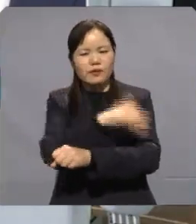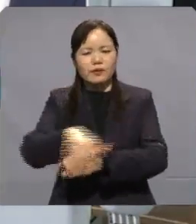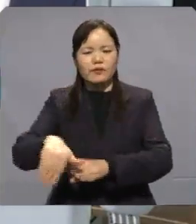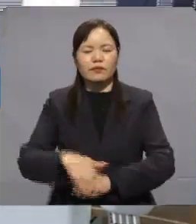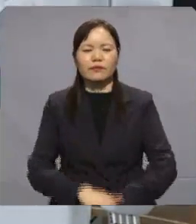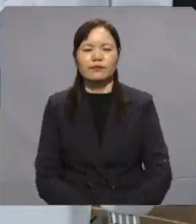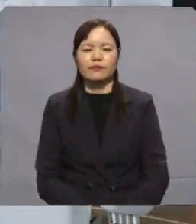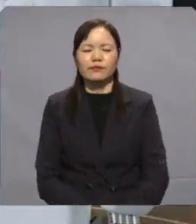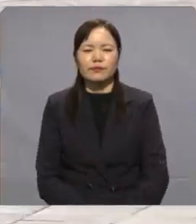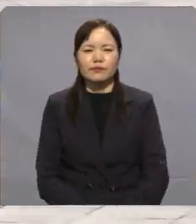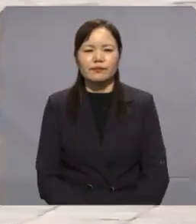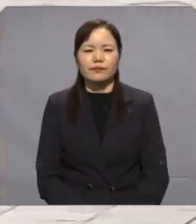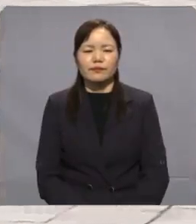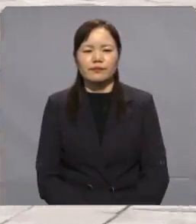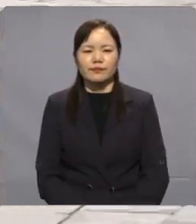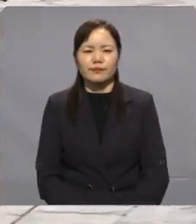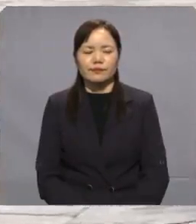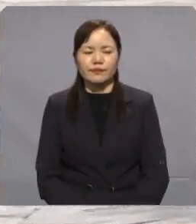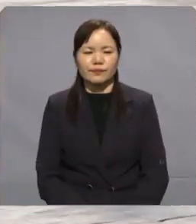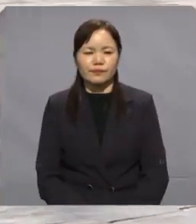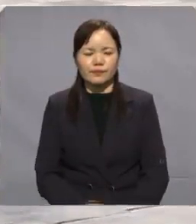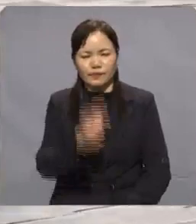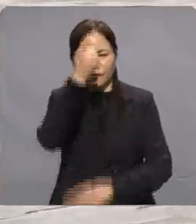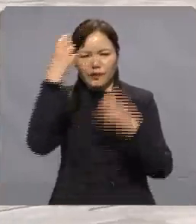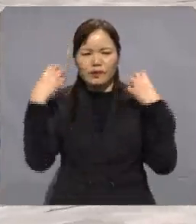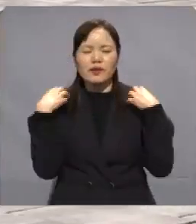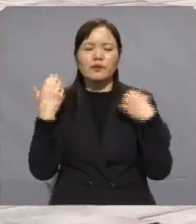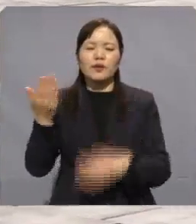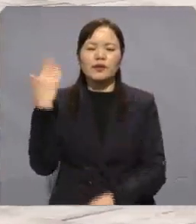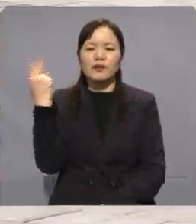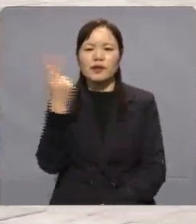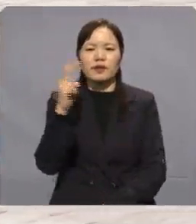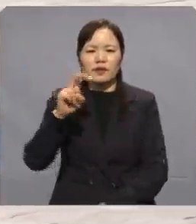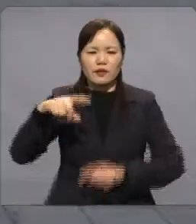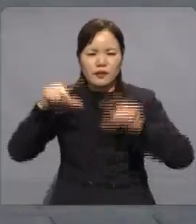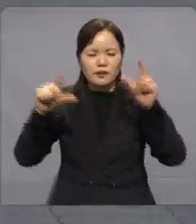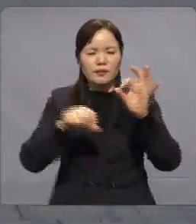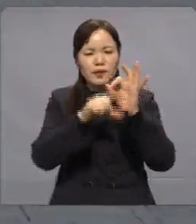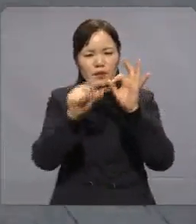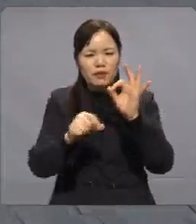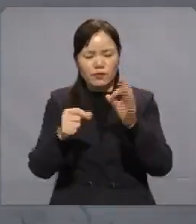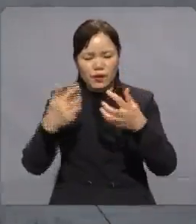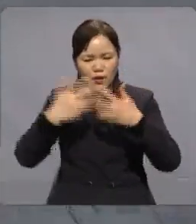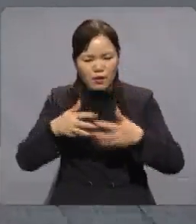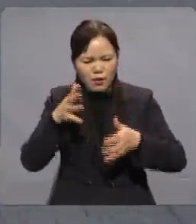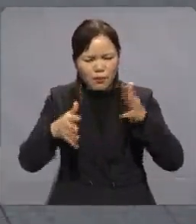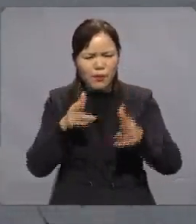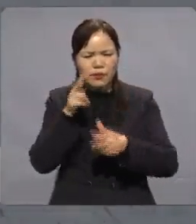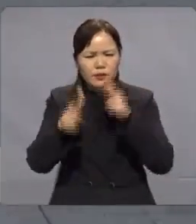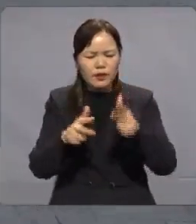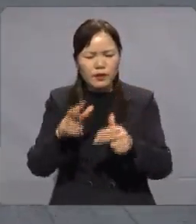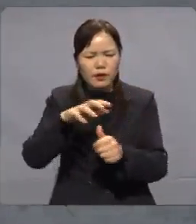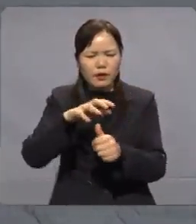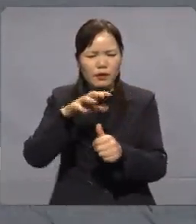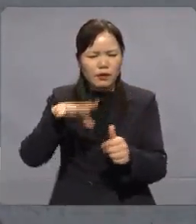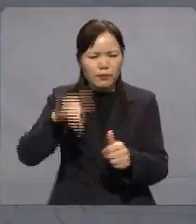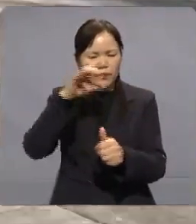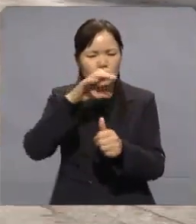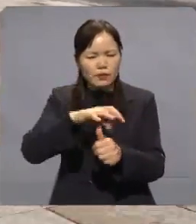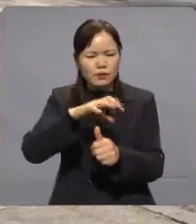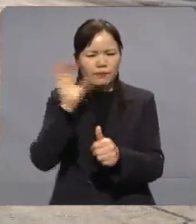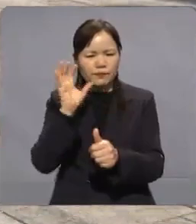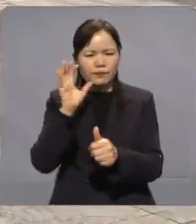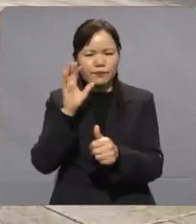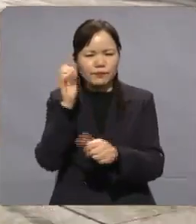나갈 계획이 있습니다. 앞서 정부는 지난 2022년 10월 로봇 산업 선제적 규제 혁신 로드맵을